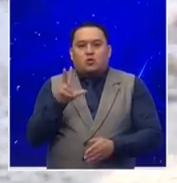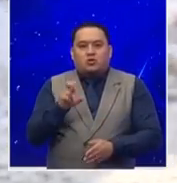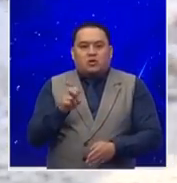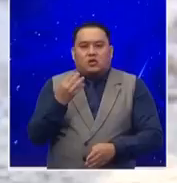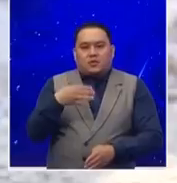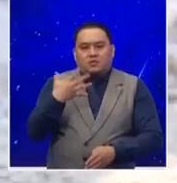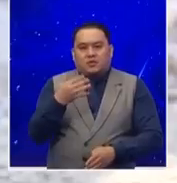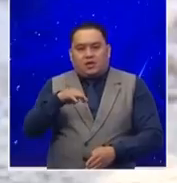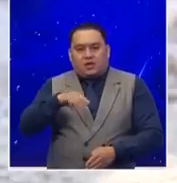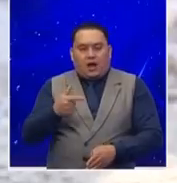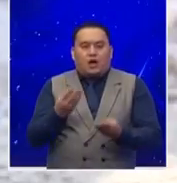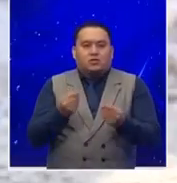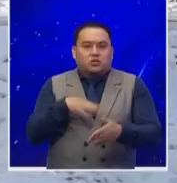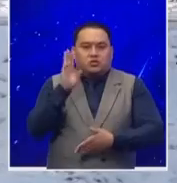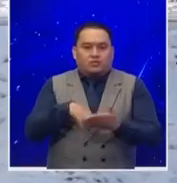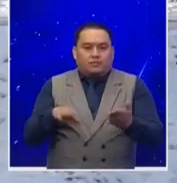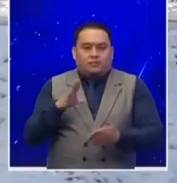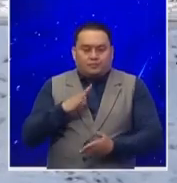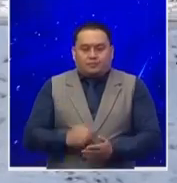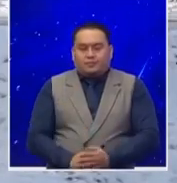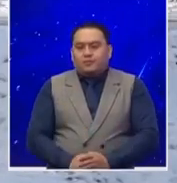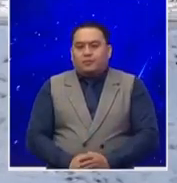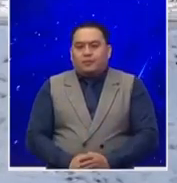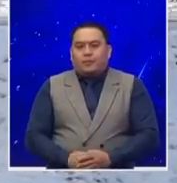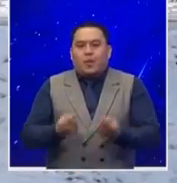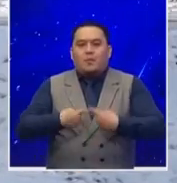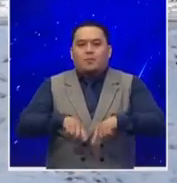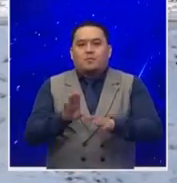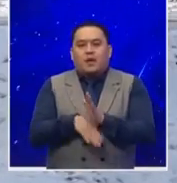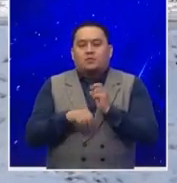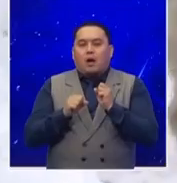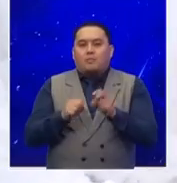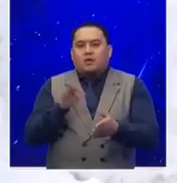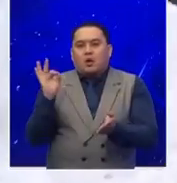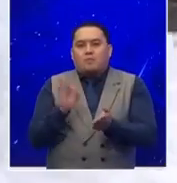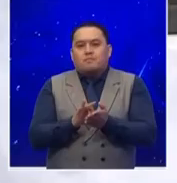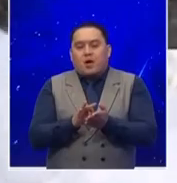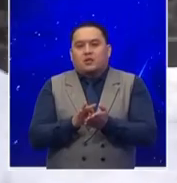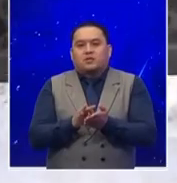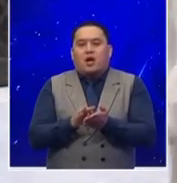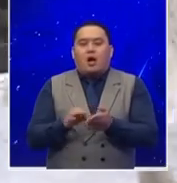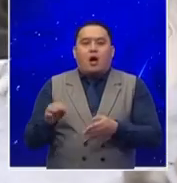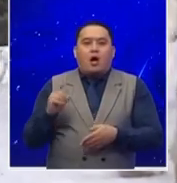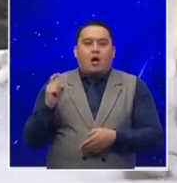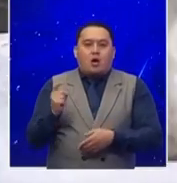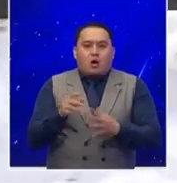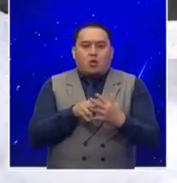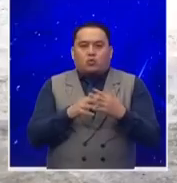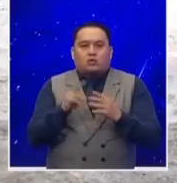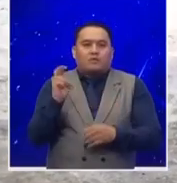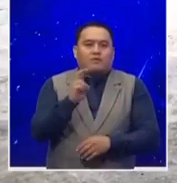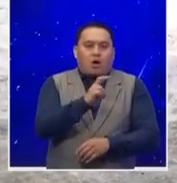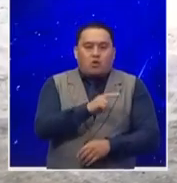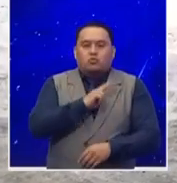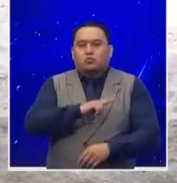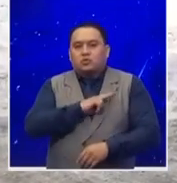2 миллион 245 мың теңгедей айыппұл салынды. Тұрғындардың қауіпсіздігін қамтамасыз ету мақсатында ветеринарлар елді мекендерді ұдайы аралап тұрады. Бұл